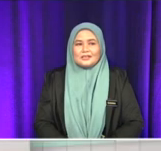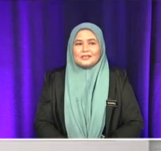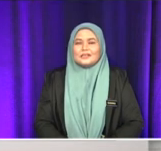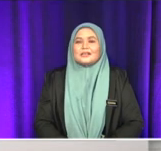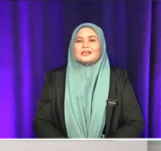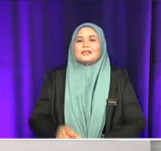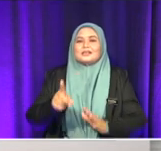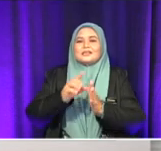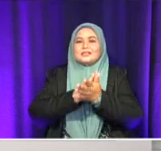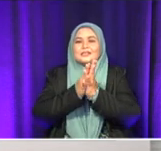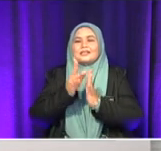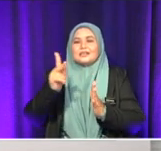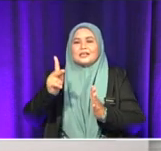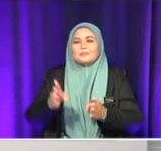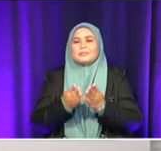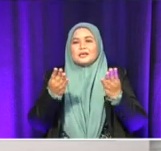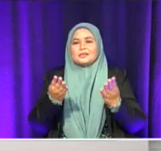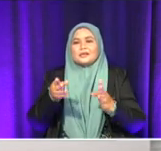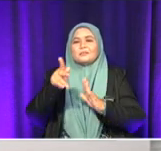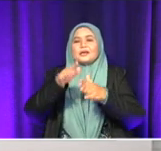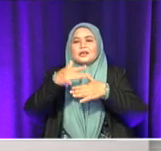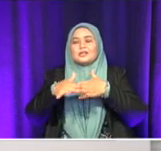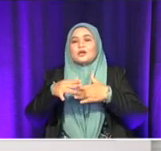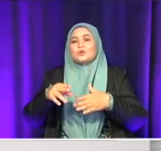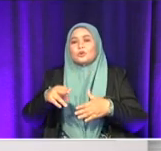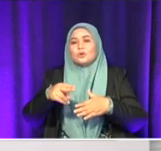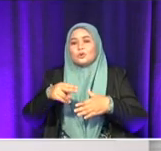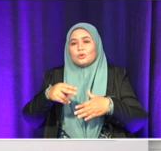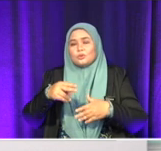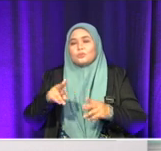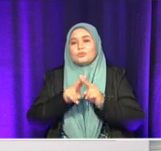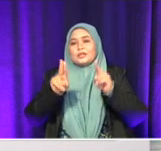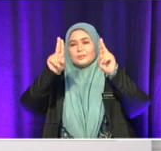dijadikan bahasa pengantar utama oke